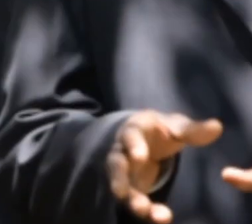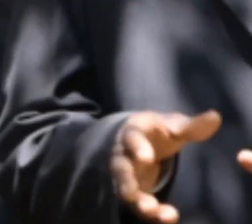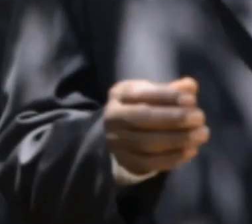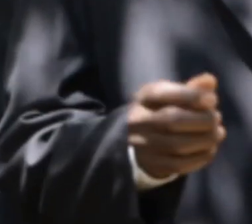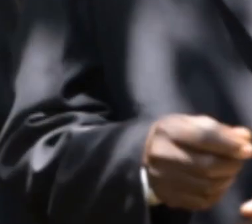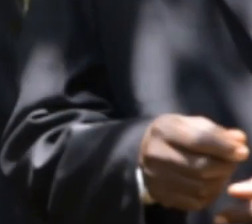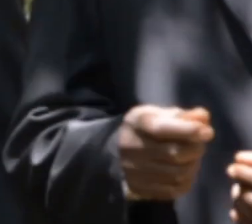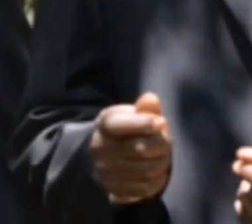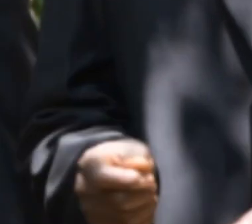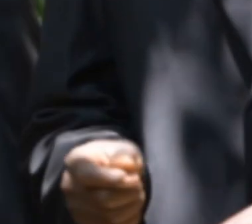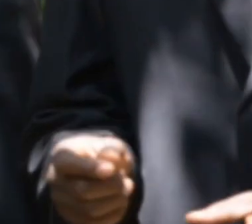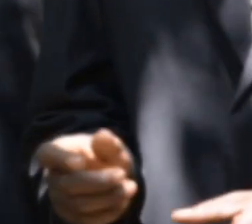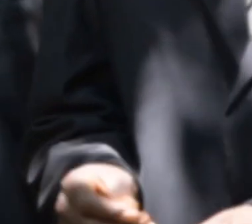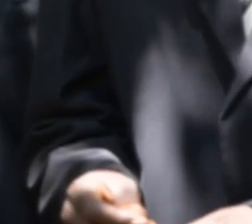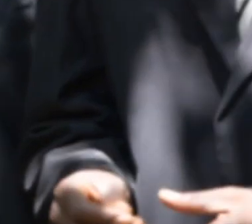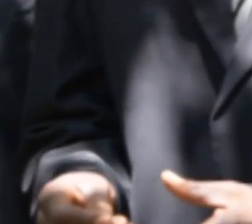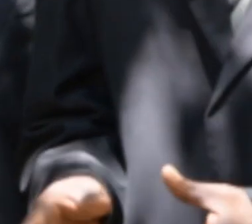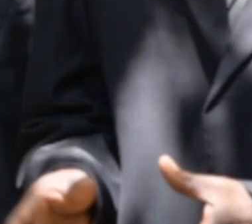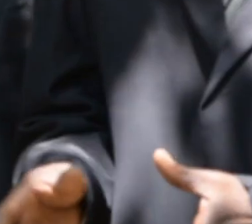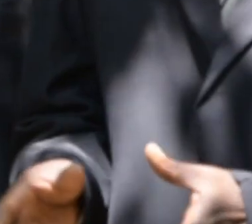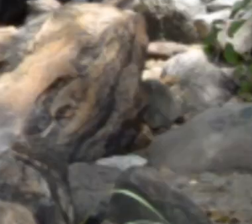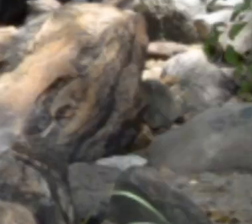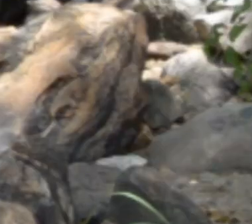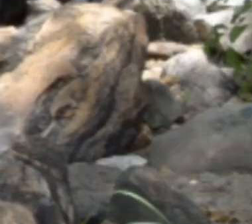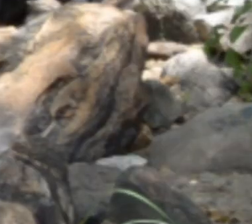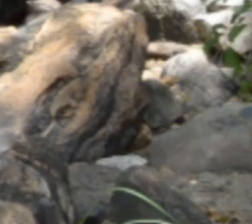musamire dakara tapedza.